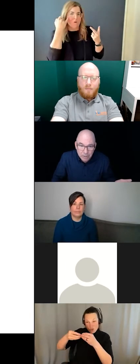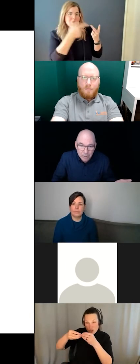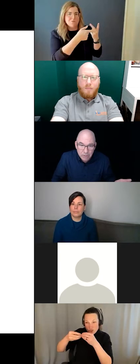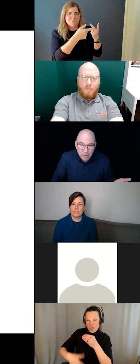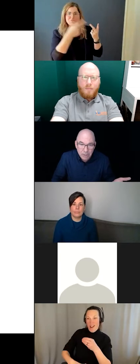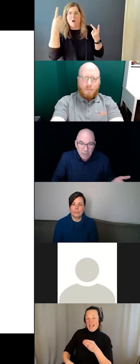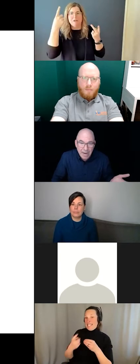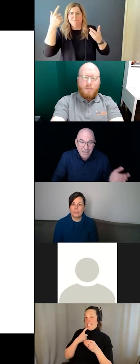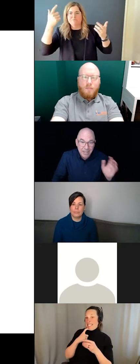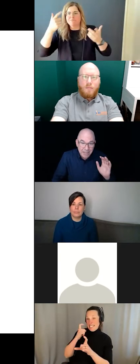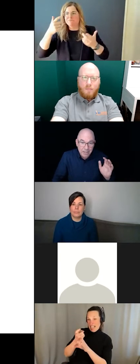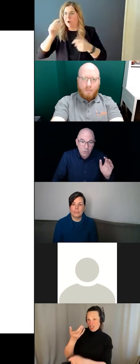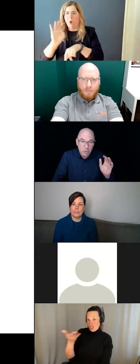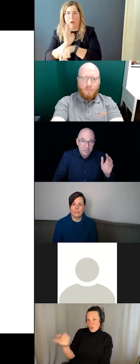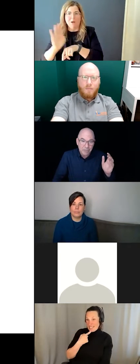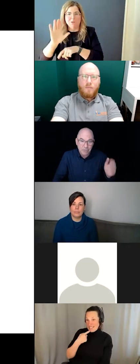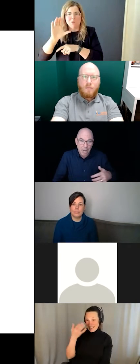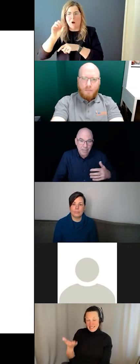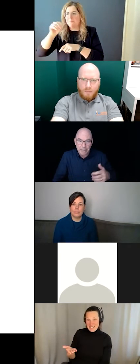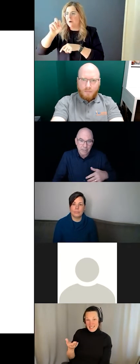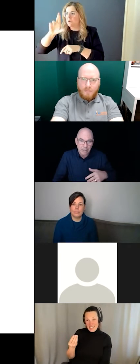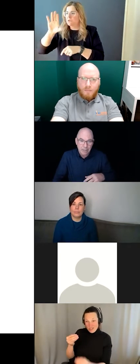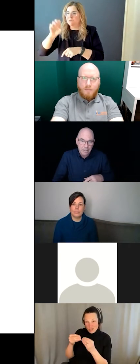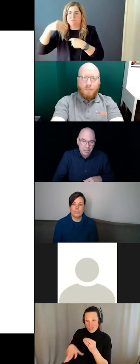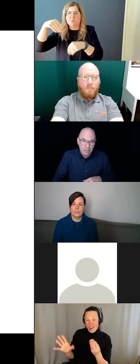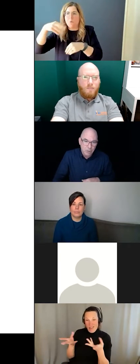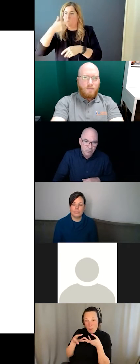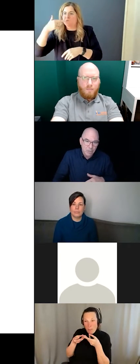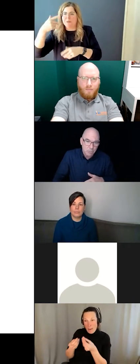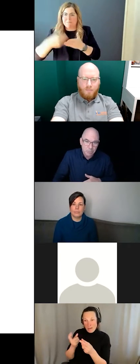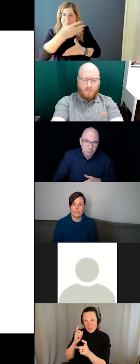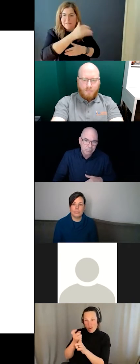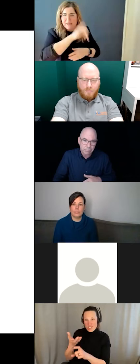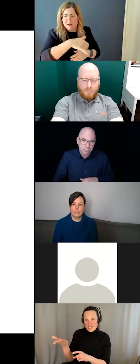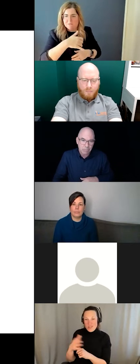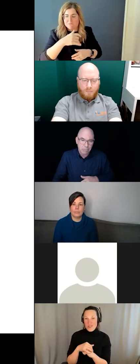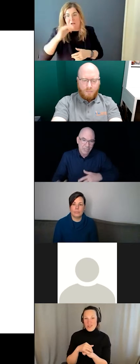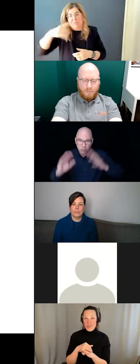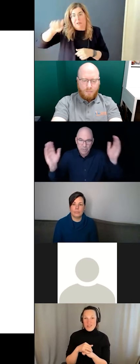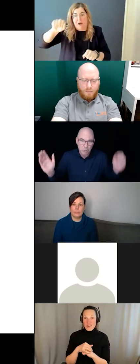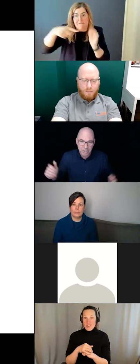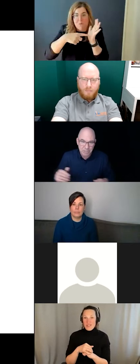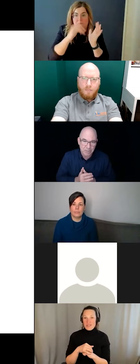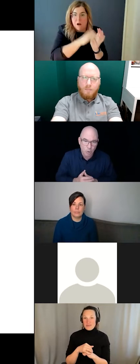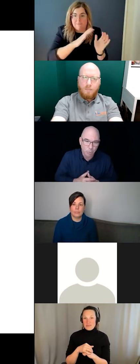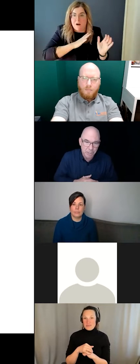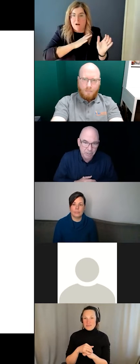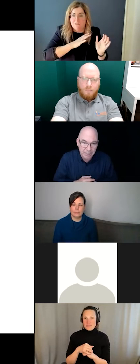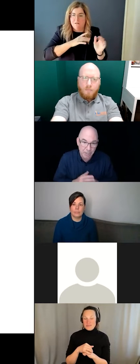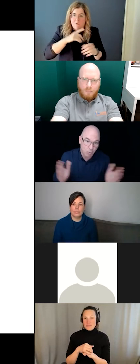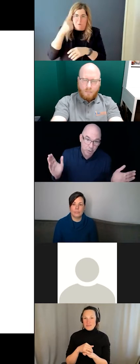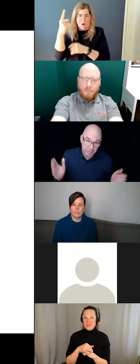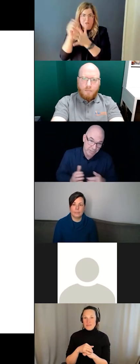tellement dispendieux, cette technologie. Qui va pouvoir se le permettre? Et ensuite, si